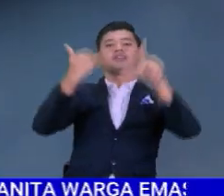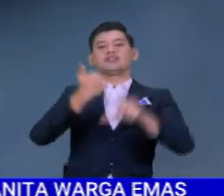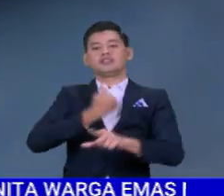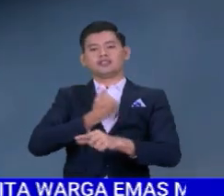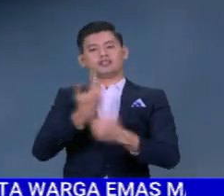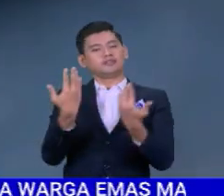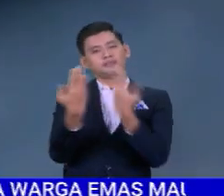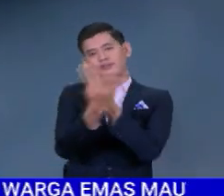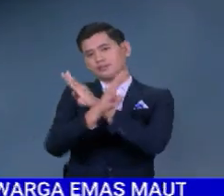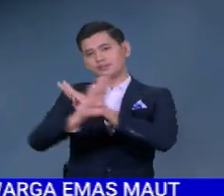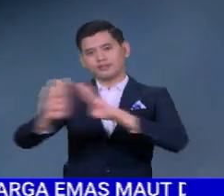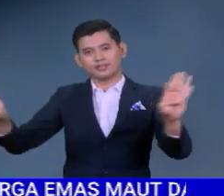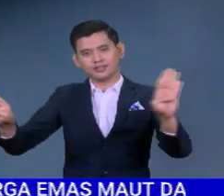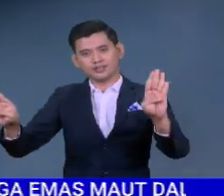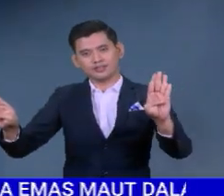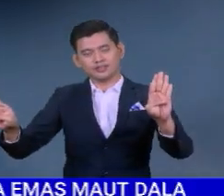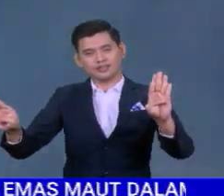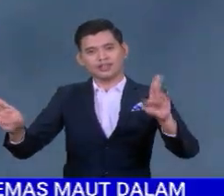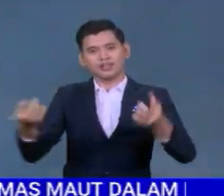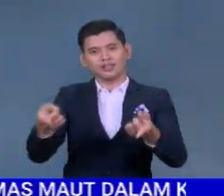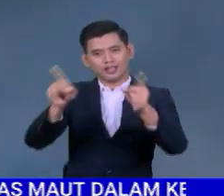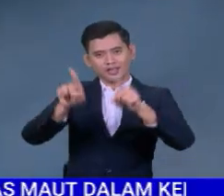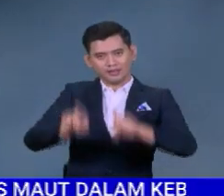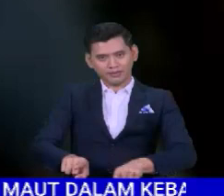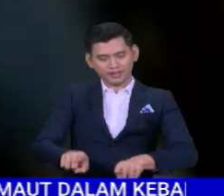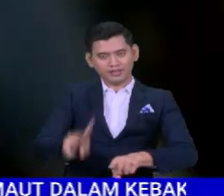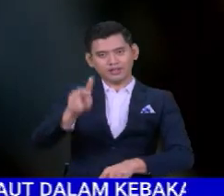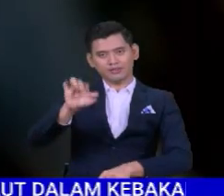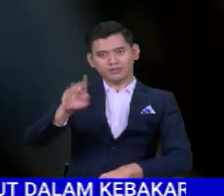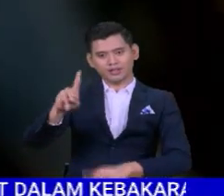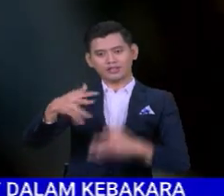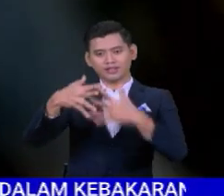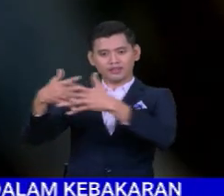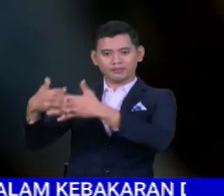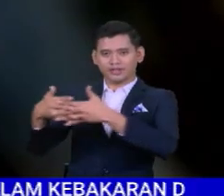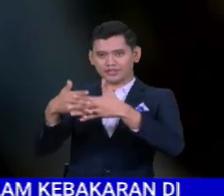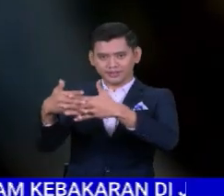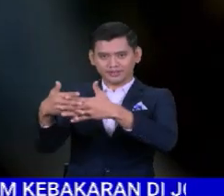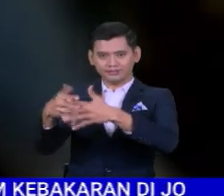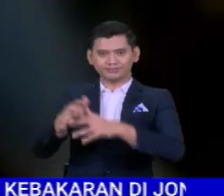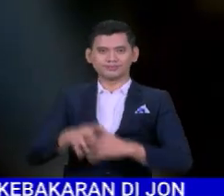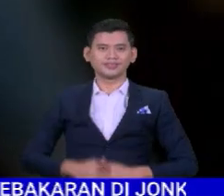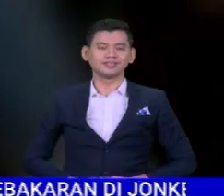ke habitat asal. Insiden berlaku di Nevada, Amerika Syarikat.